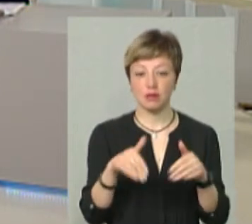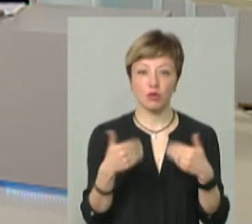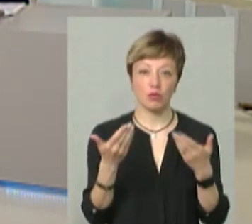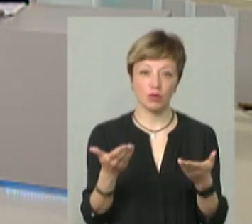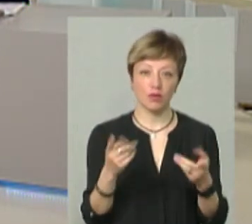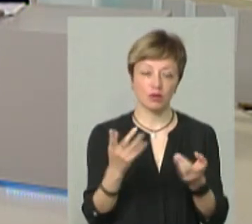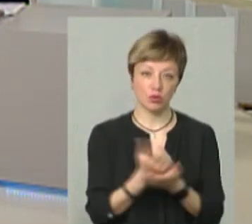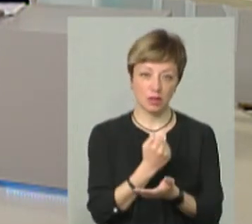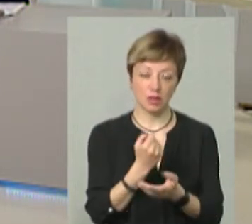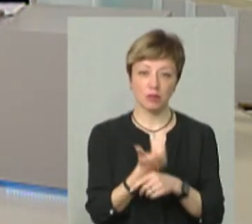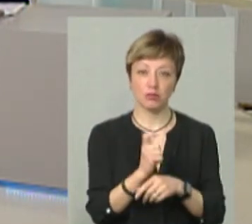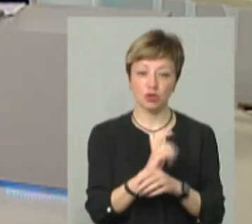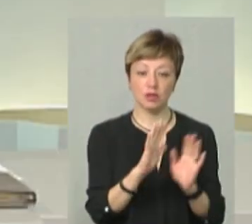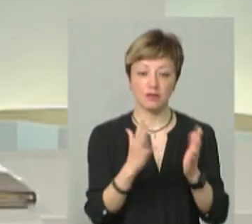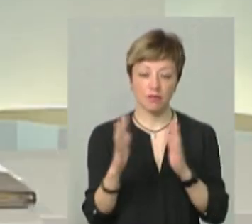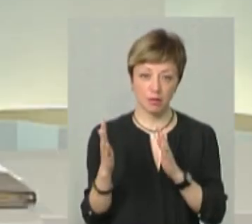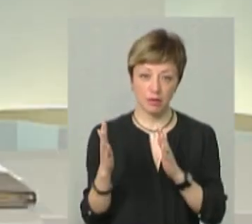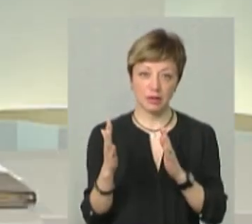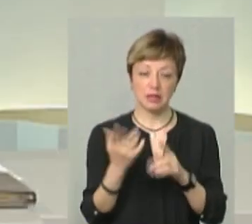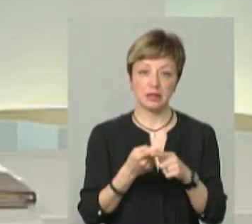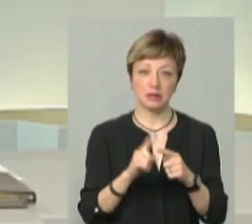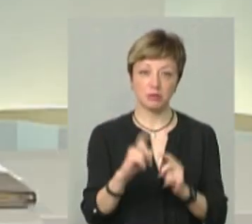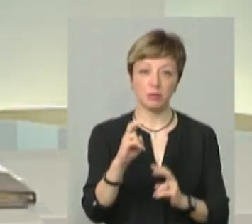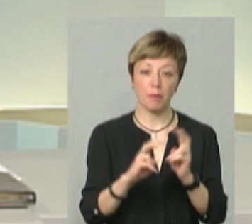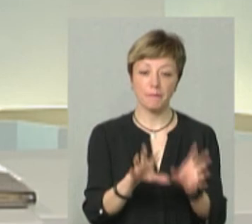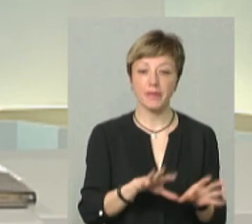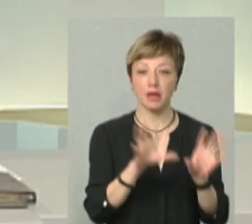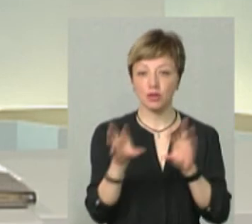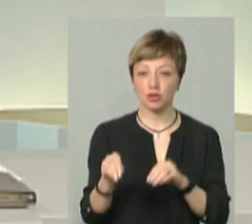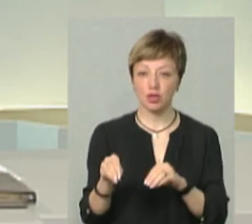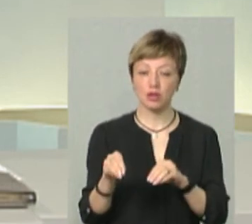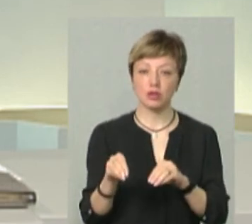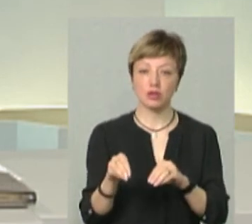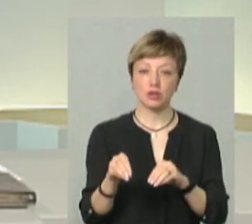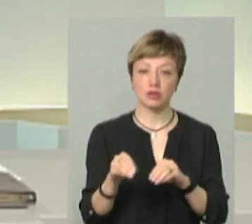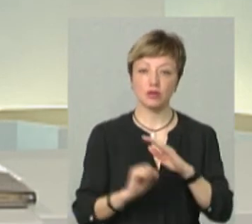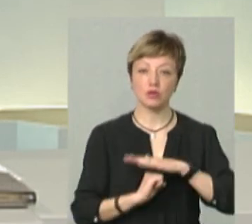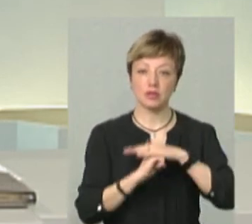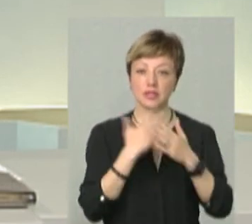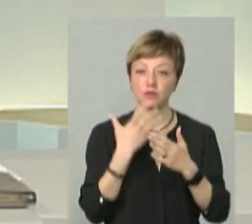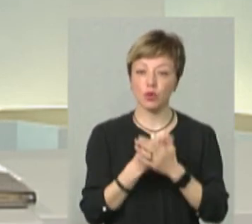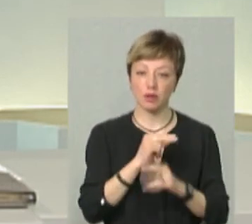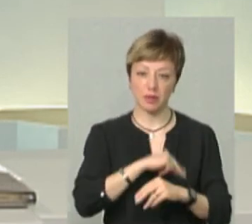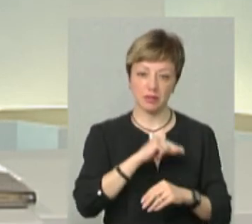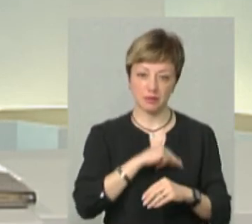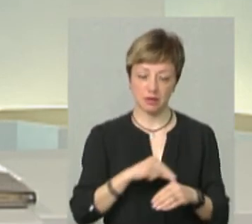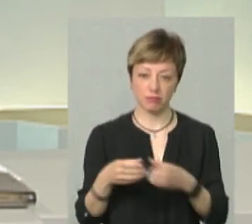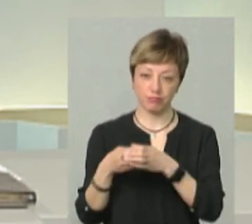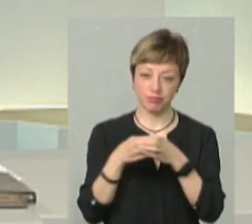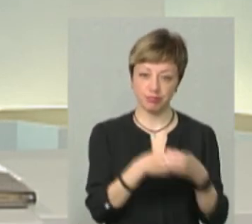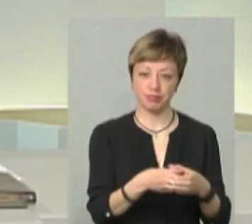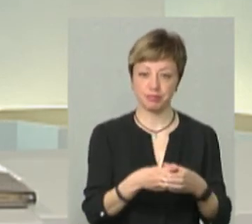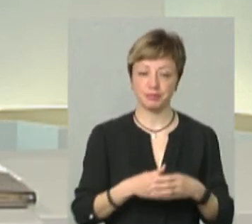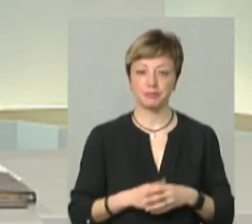запропонувати щось знайти. В більшості випадків ці підприємства переїжджають, скажімо так, з костяком своїх працівників, які потрібні